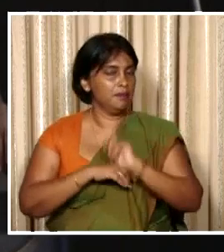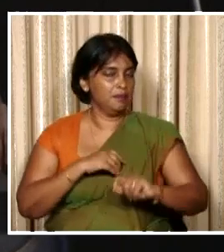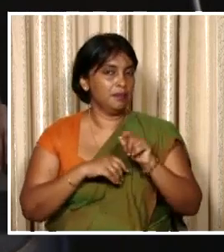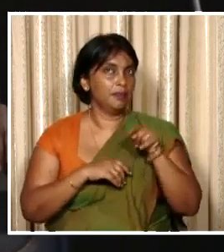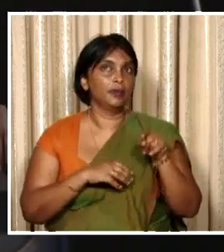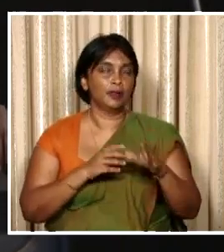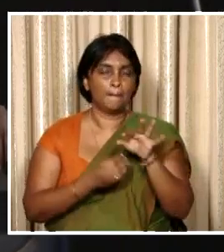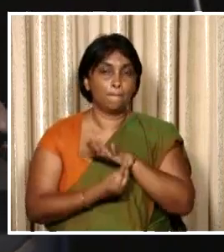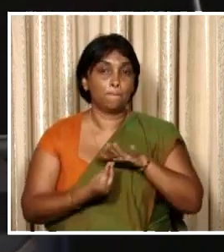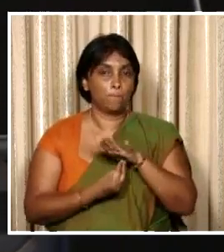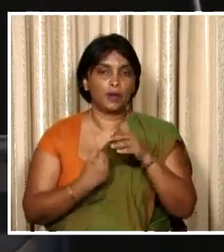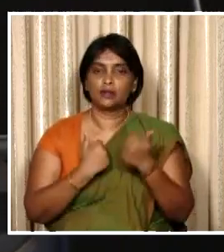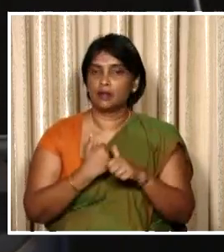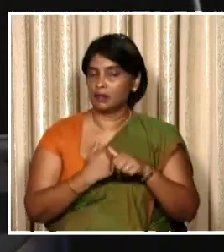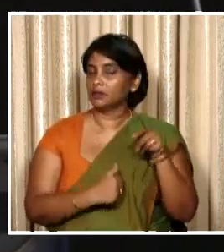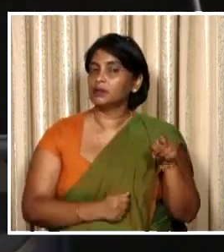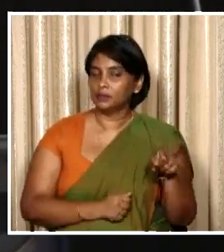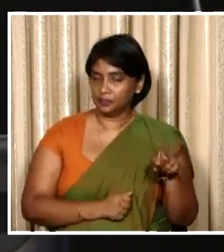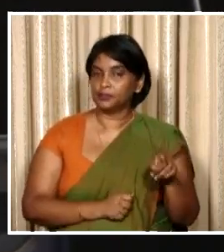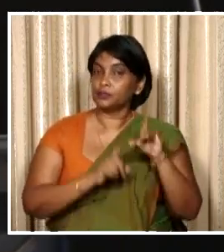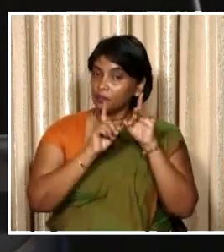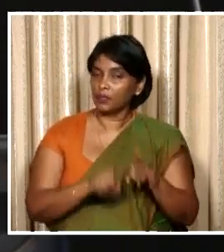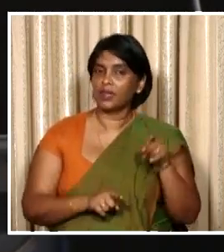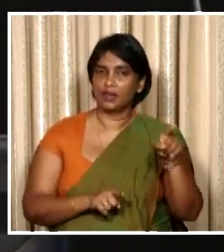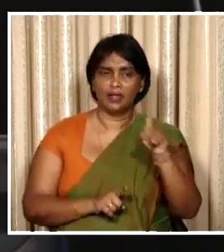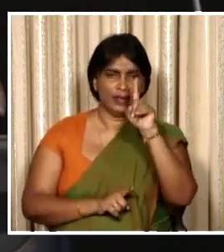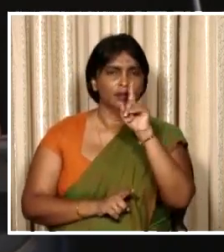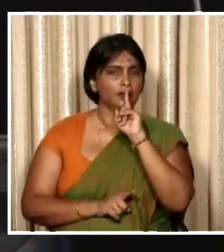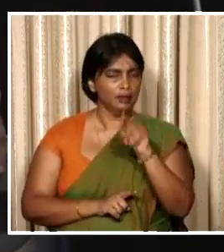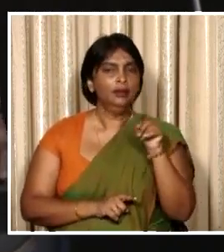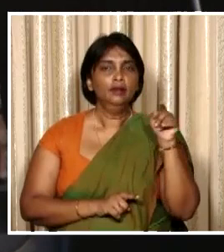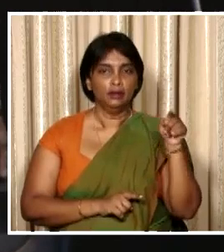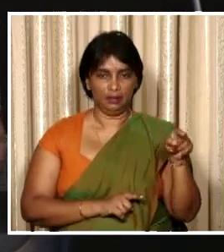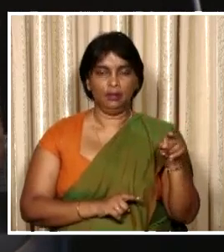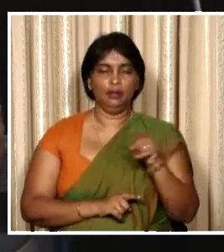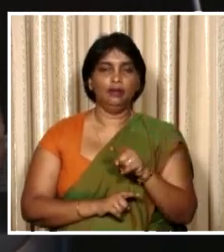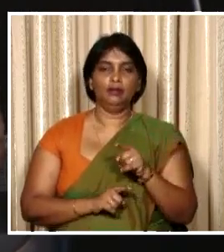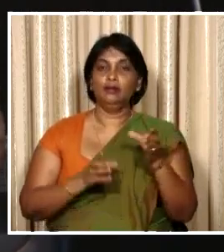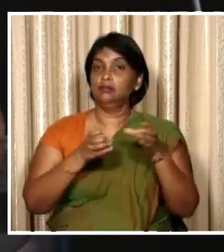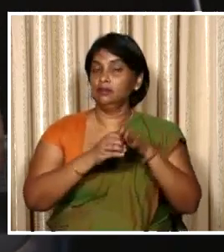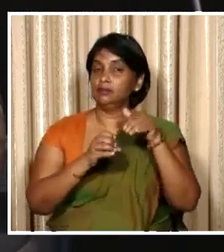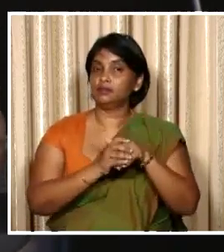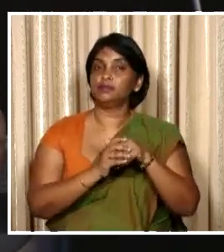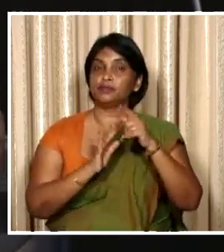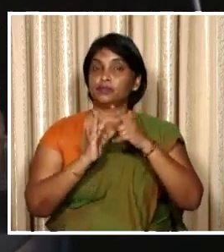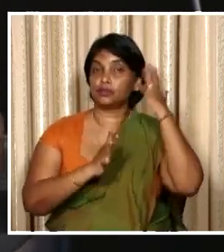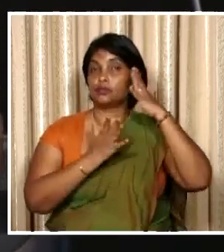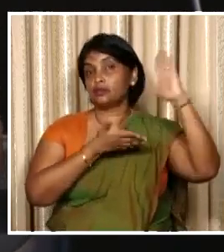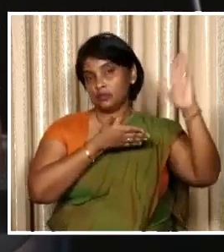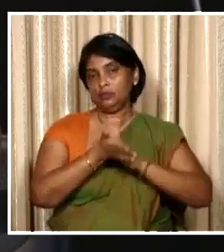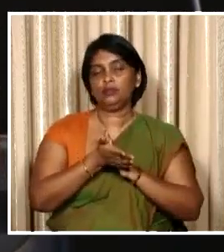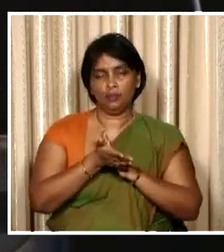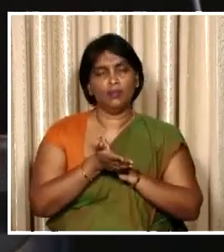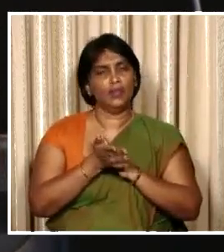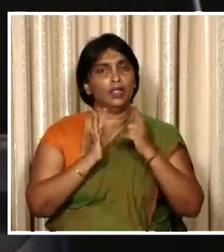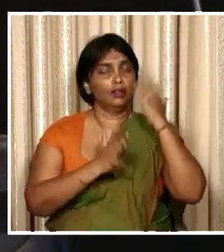සඳහා වටපිටාව සකස් කරන්න කටයුතු කිරීම. ඒවගේම එක තැනක කියනවා ඒගොල්ලෝ ඉන්ටපෝල් එකේ සහයපැතුවලු. ඉන්ටපෝල් එකේ සහයපැතුව